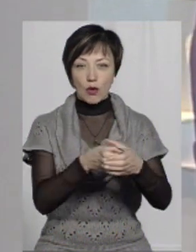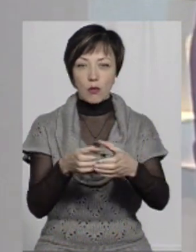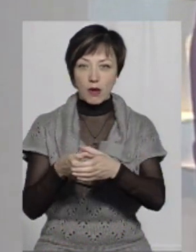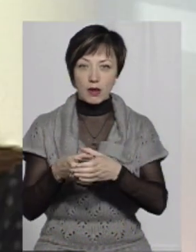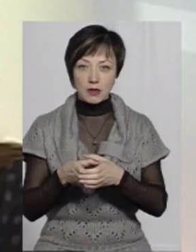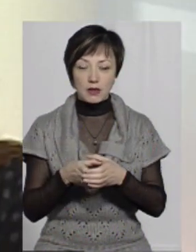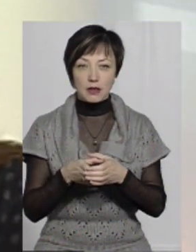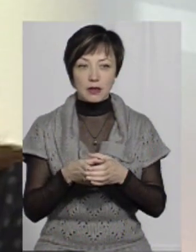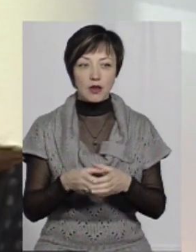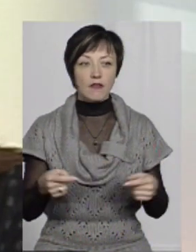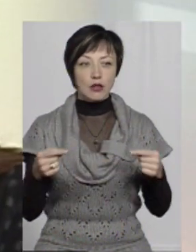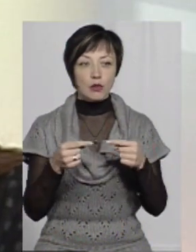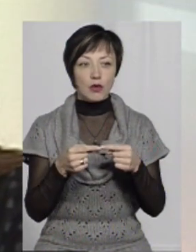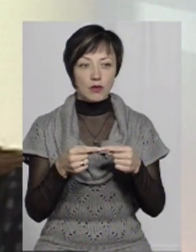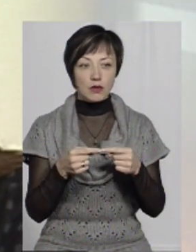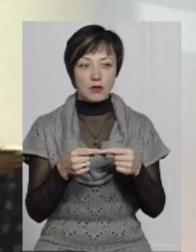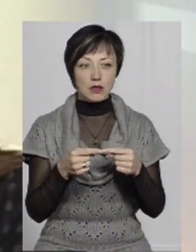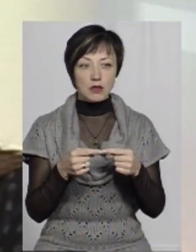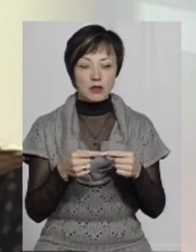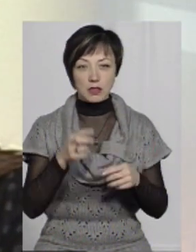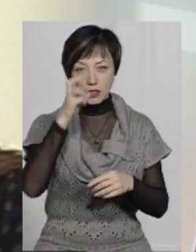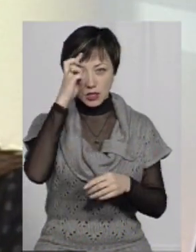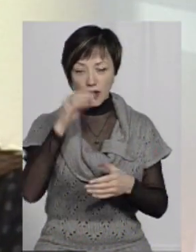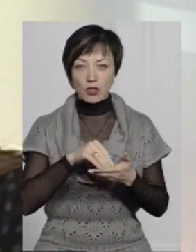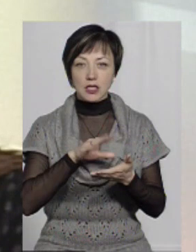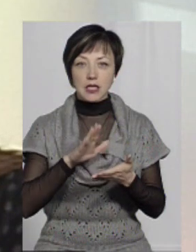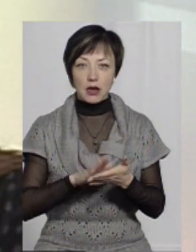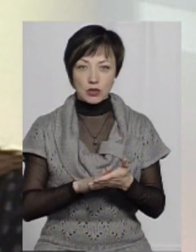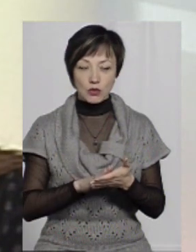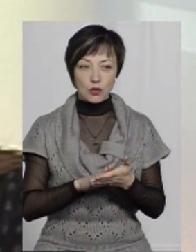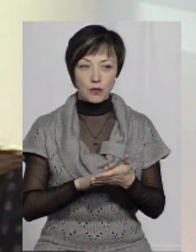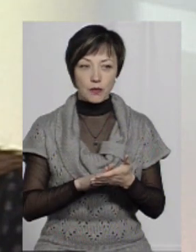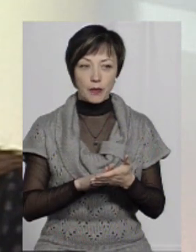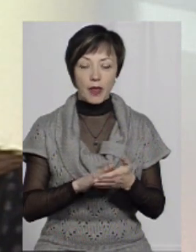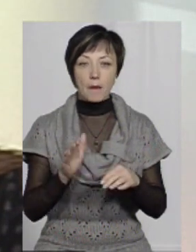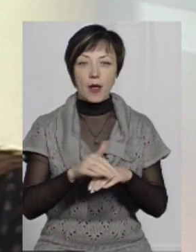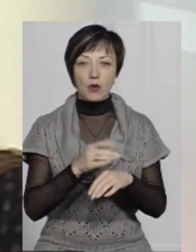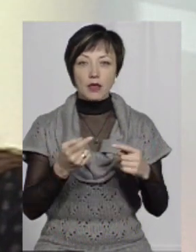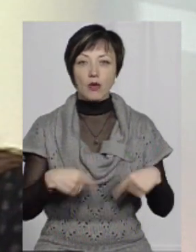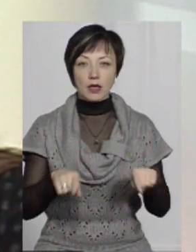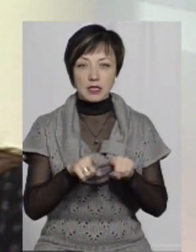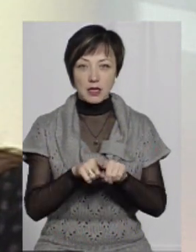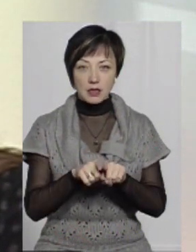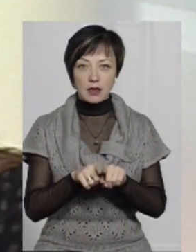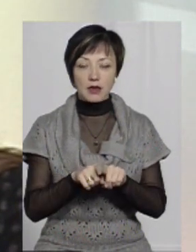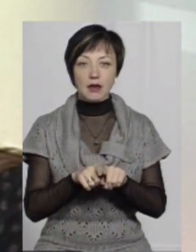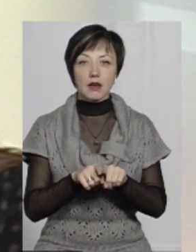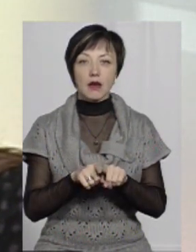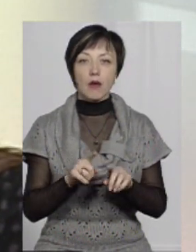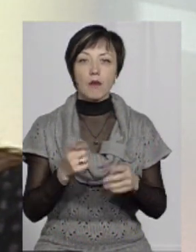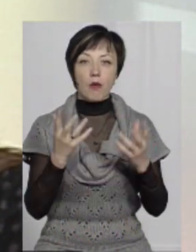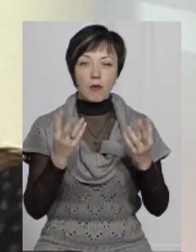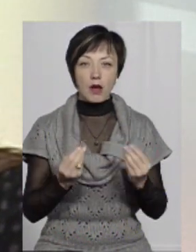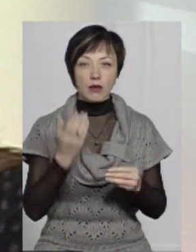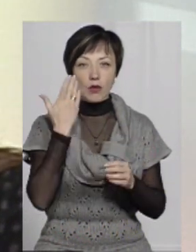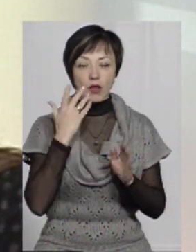громаді? Відповідно, за державною реєстрацією, відповідно, благодійна організація набуває статусу юридичної особи з